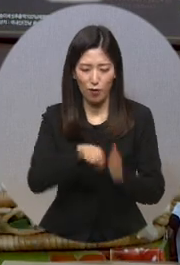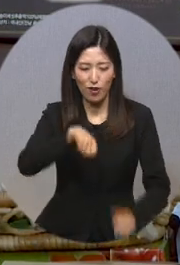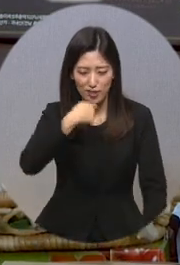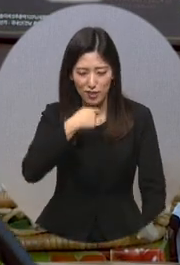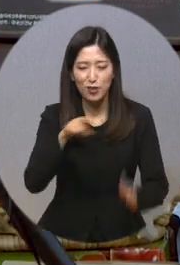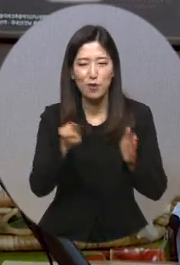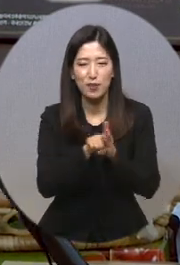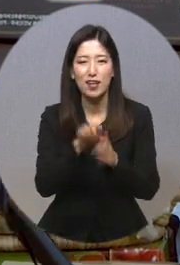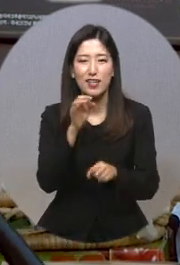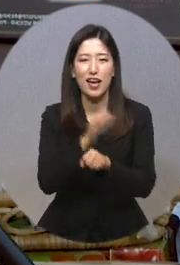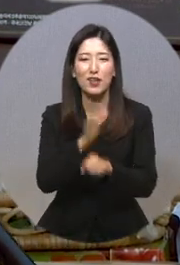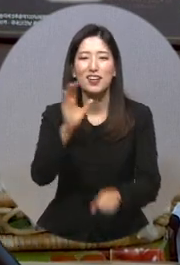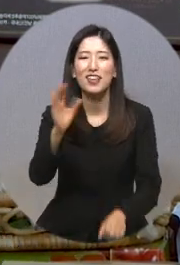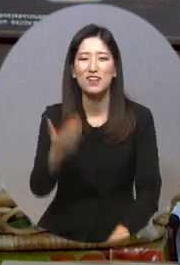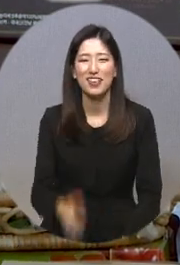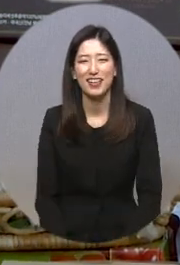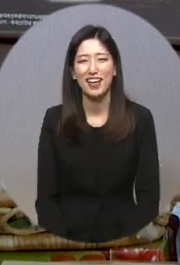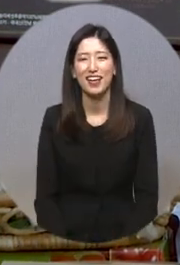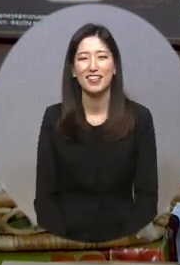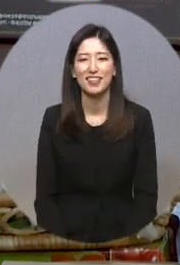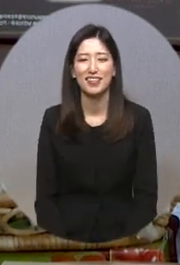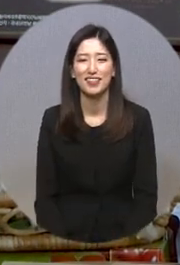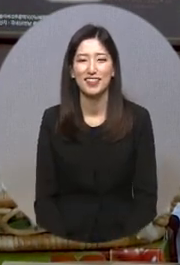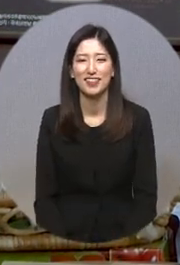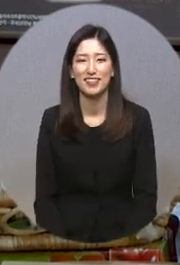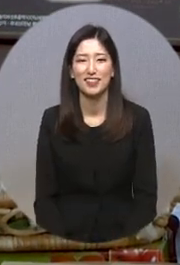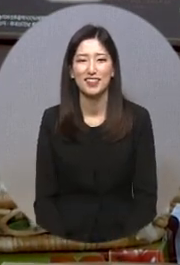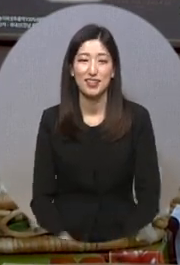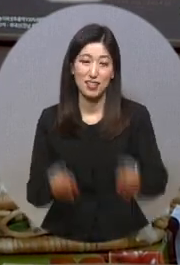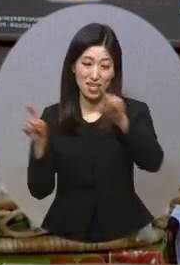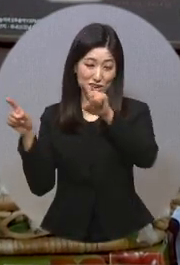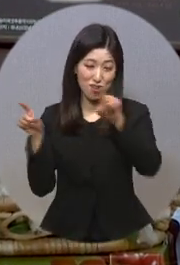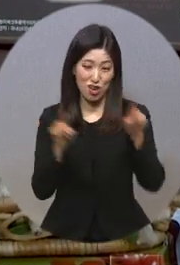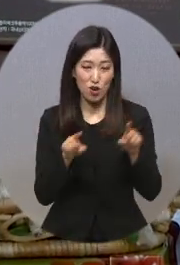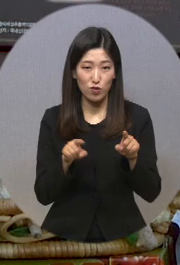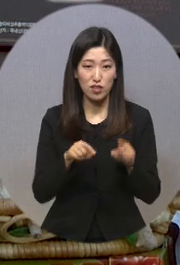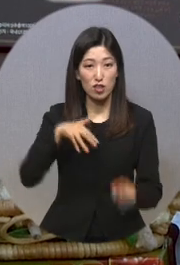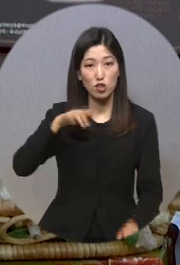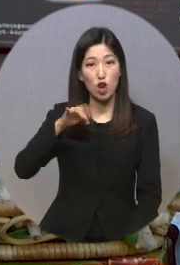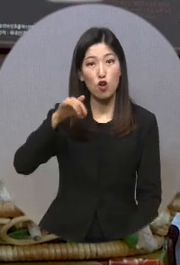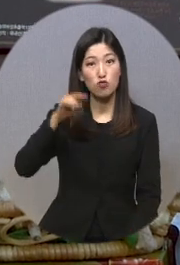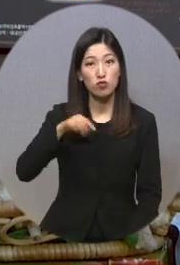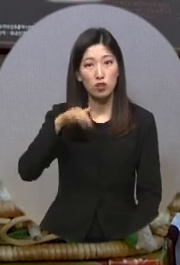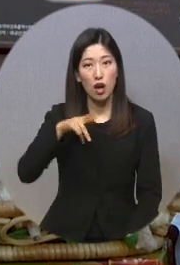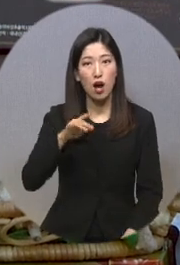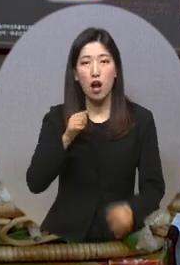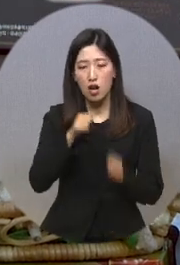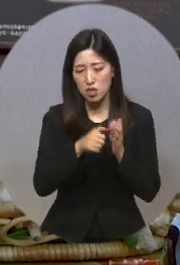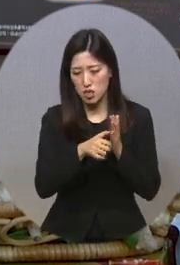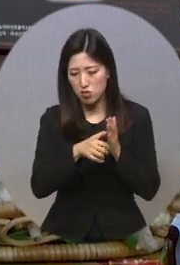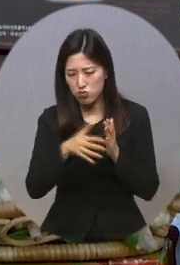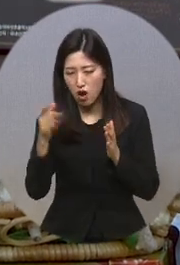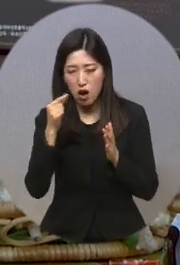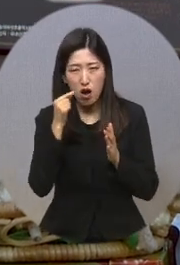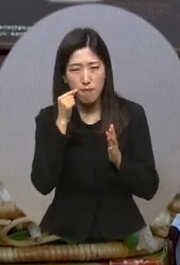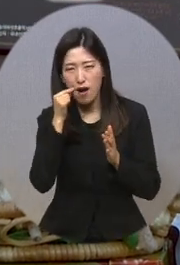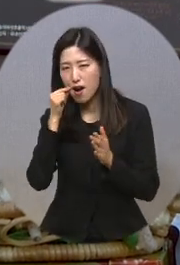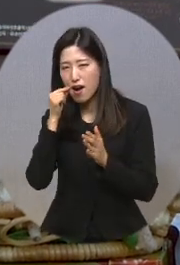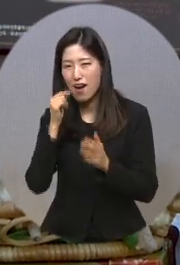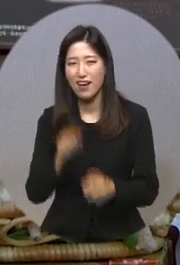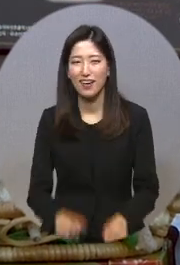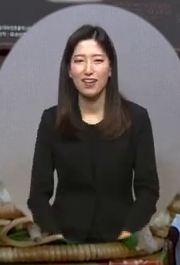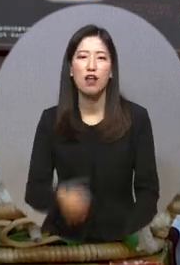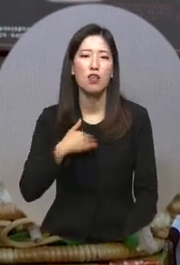믿고 사셔도 됩니다. 전국으로 다 지금 나가고 있는데 유명하고 온다고 했어요.